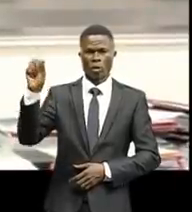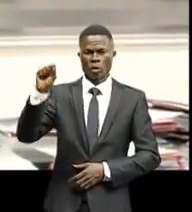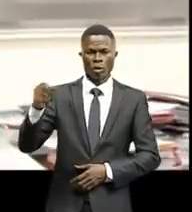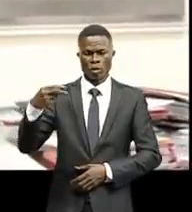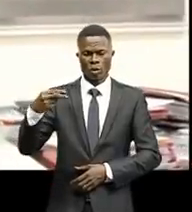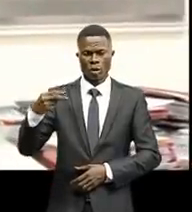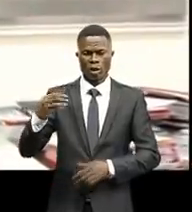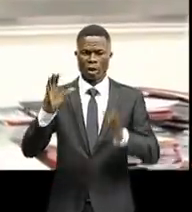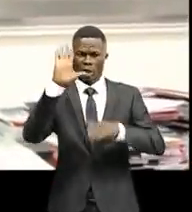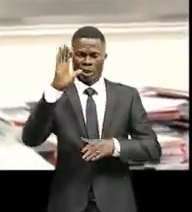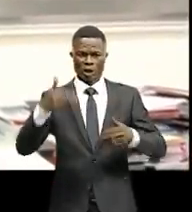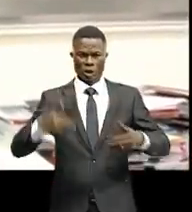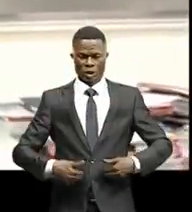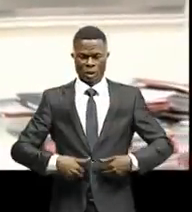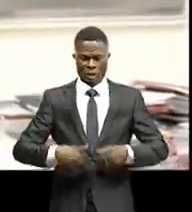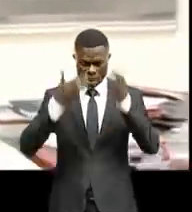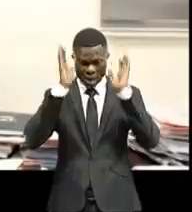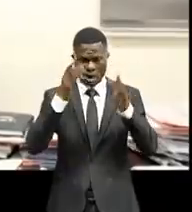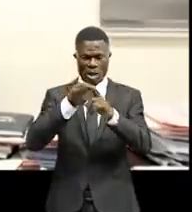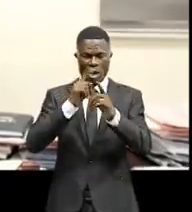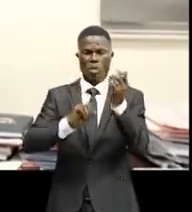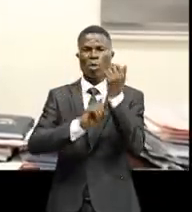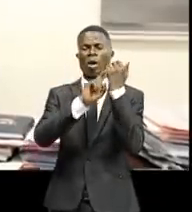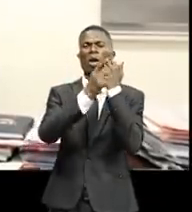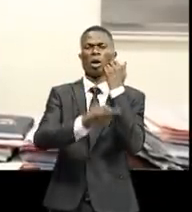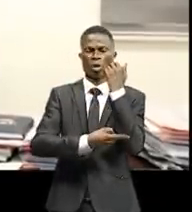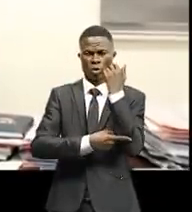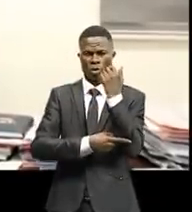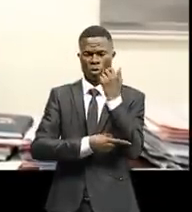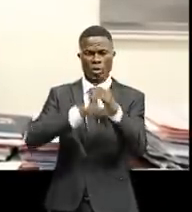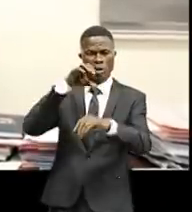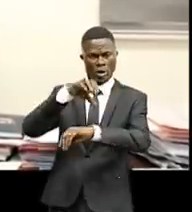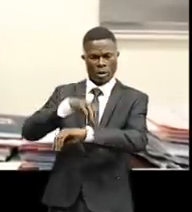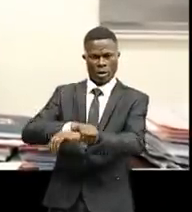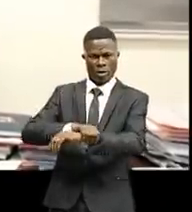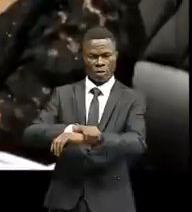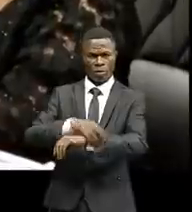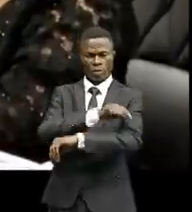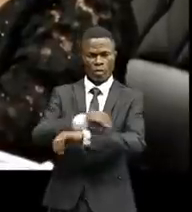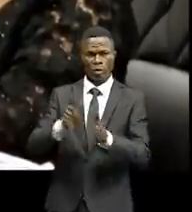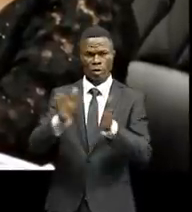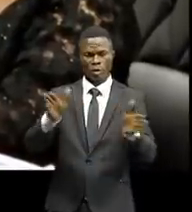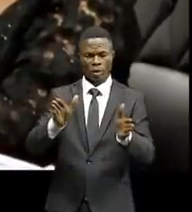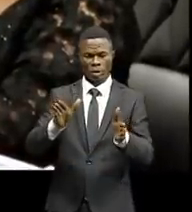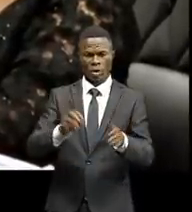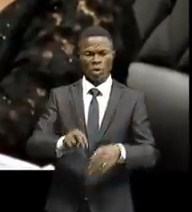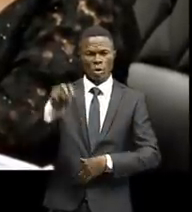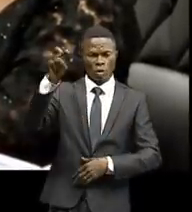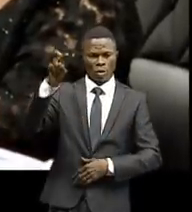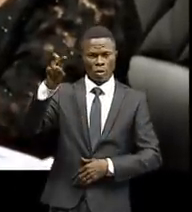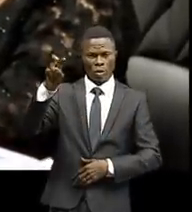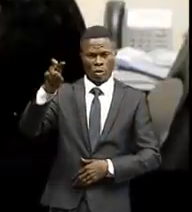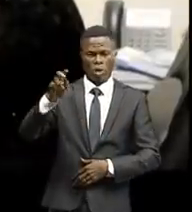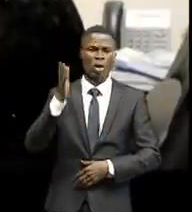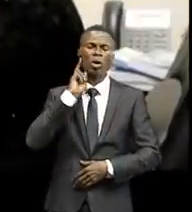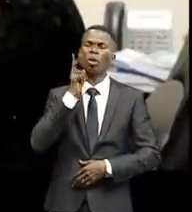jeunes suspects en provenance de Goma vers Butembo ont été appréhendés par la Direction générale des migrations dans un